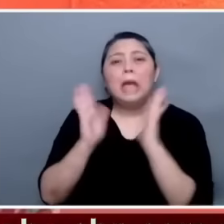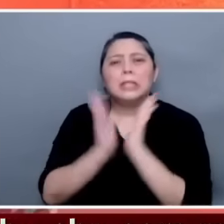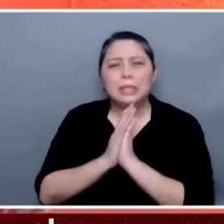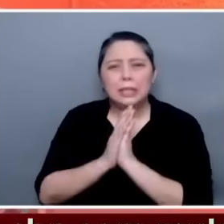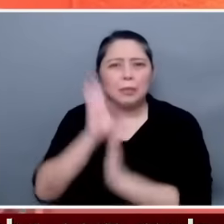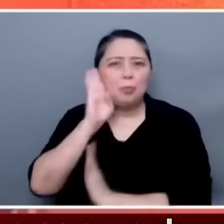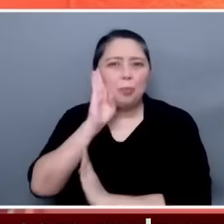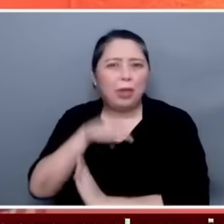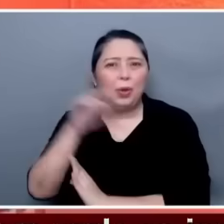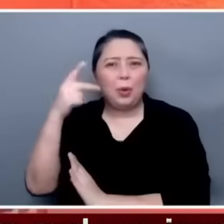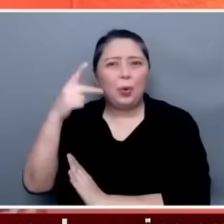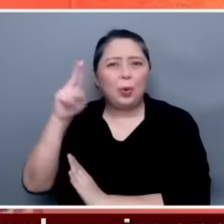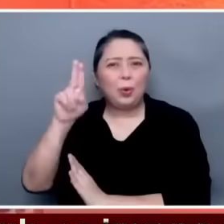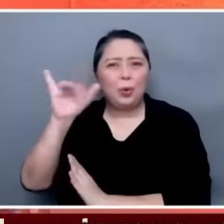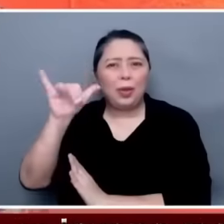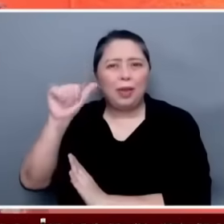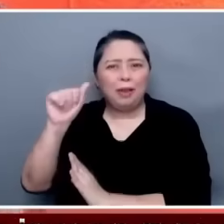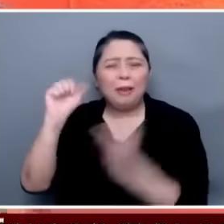namin?